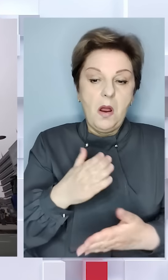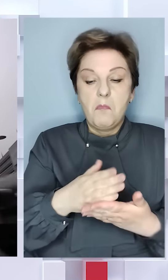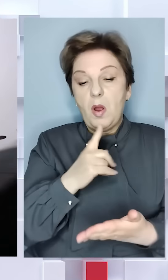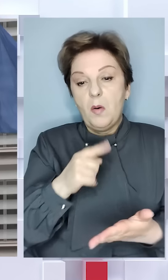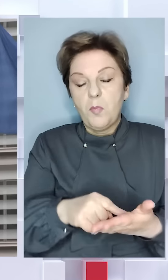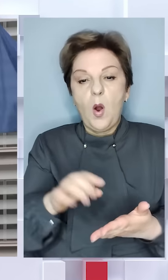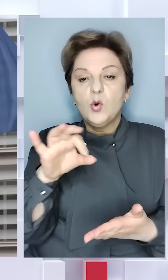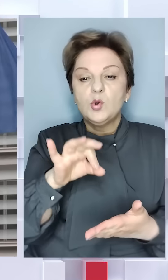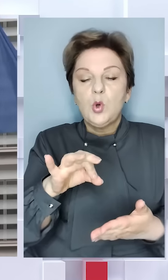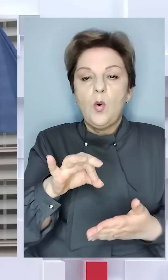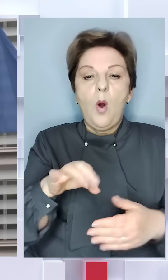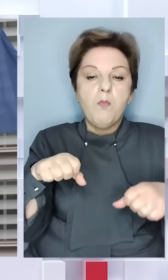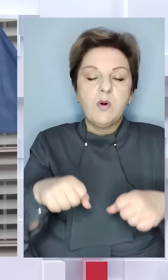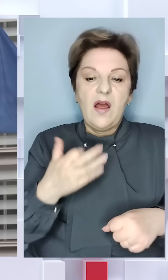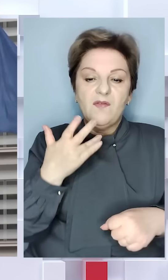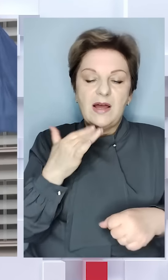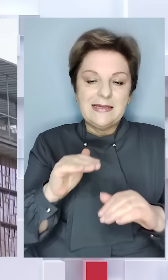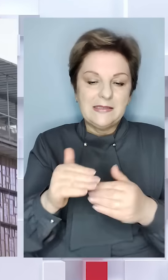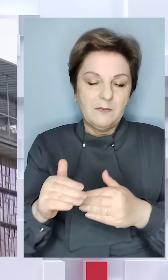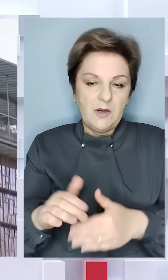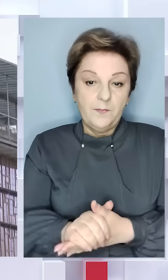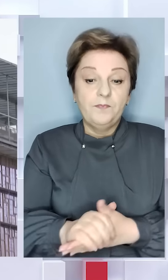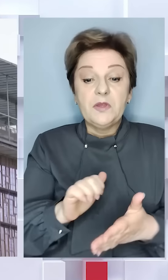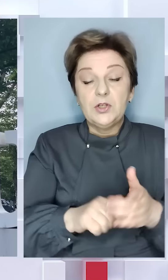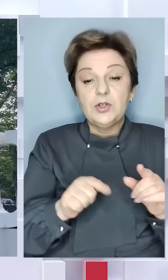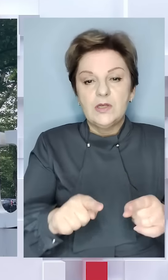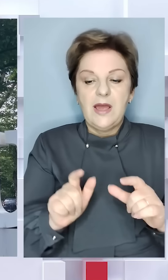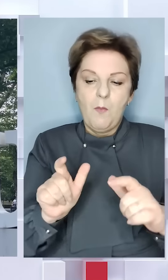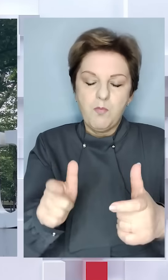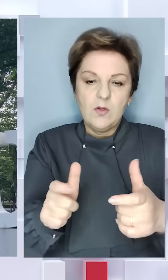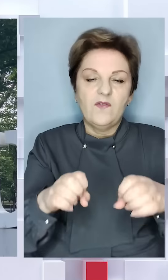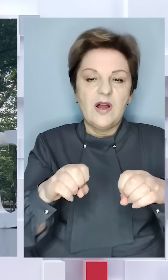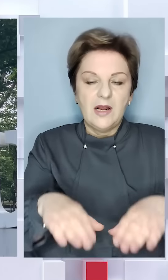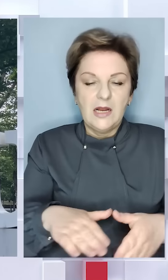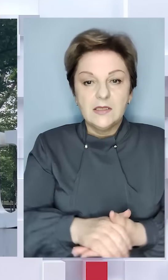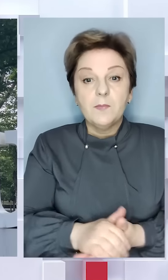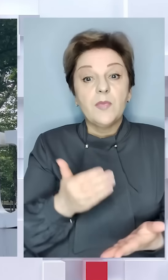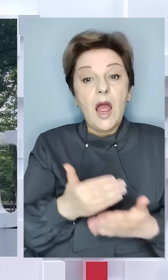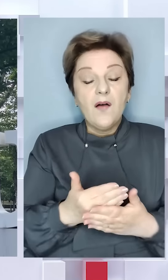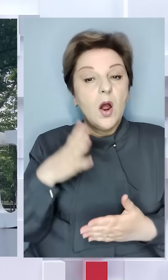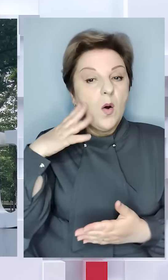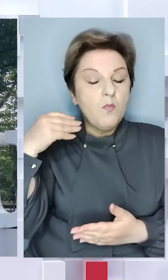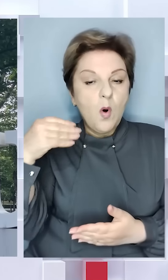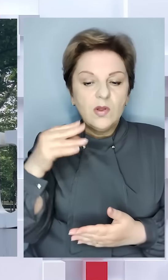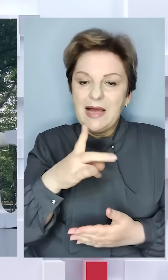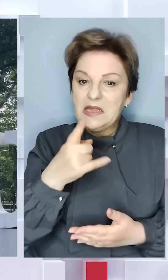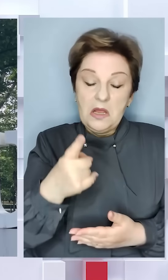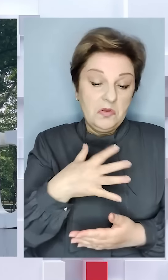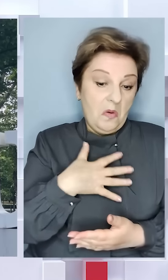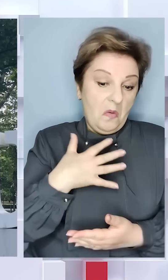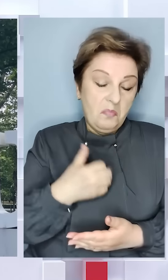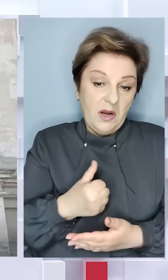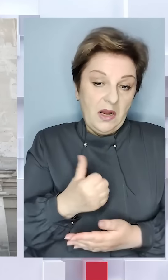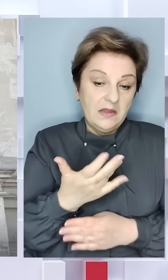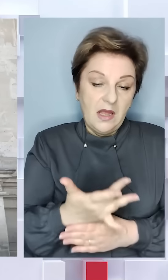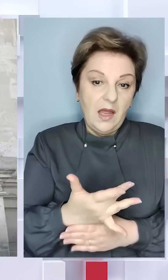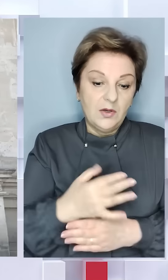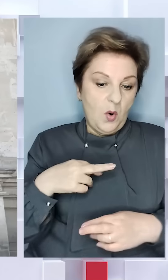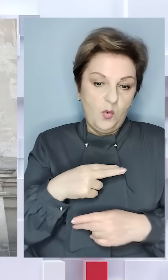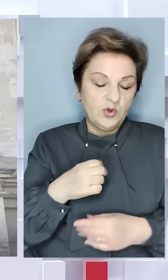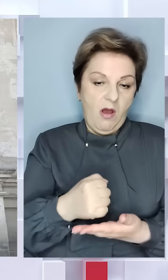питання щодо прав нацменшин. Власне, через це і блокують рішення. А от Молдові жодних претензій Угорщина